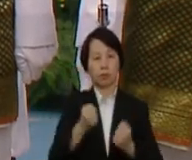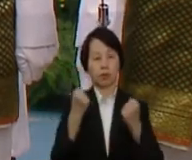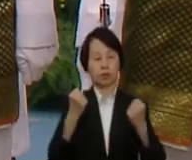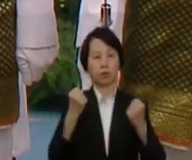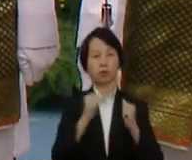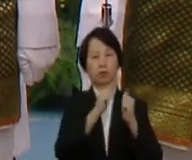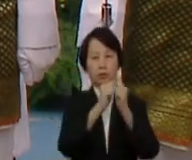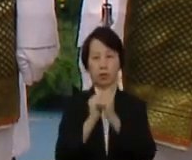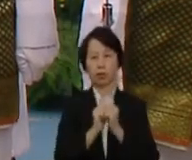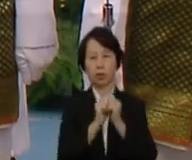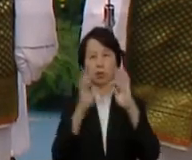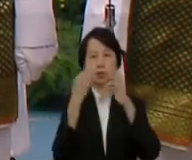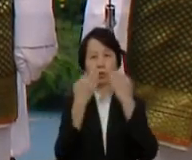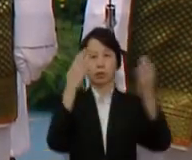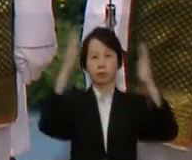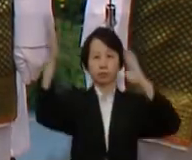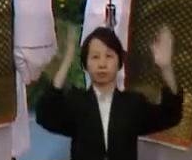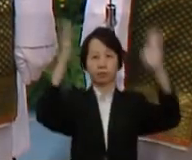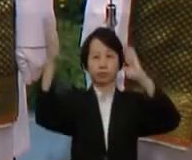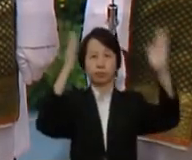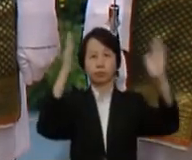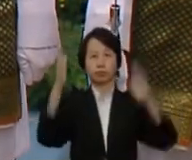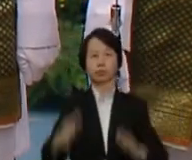bersama. Keluarga Malaysia,